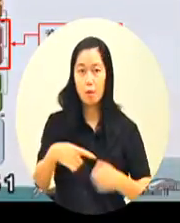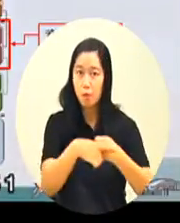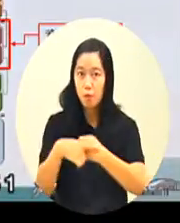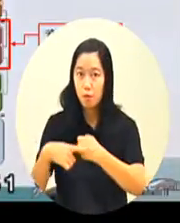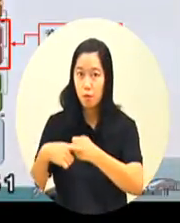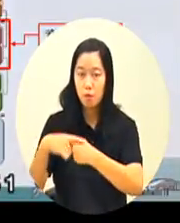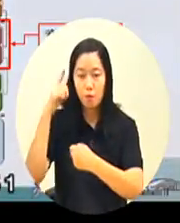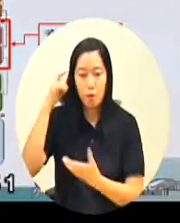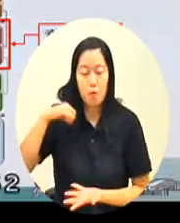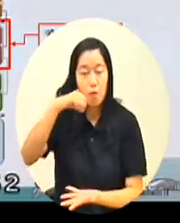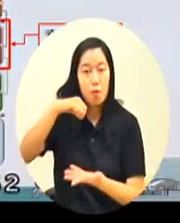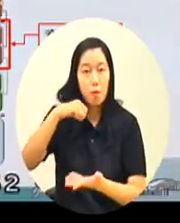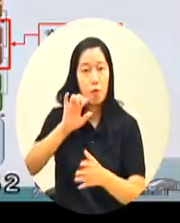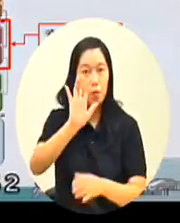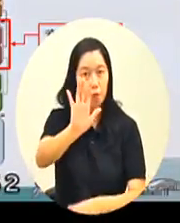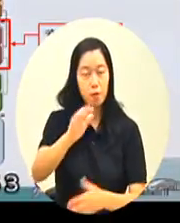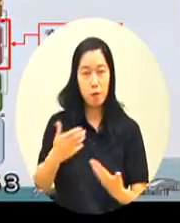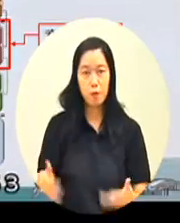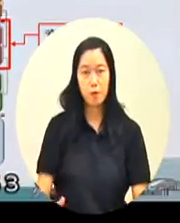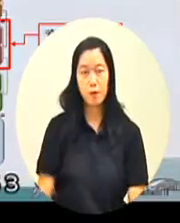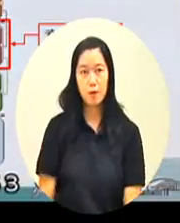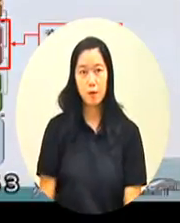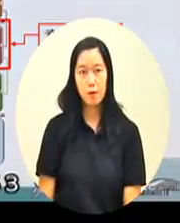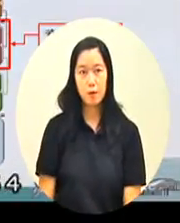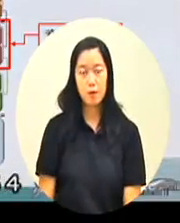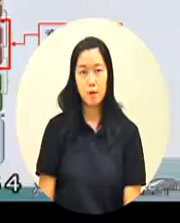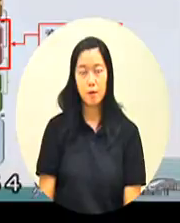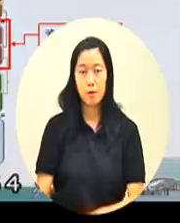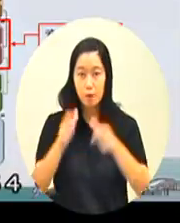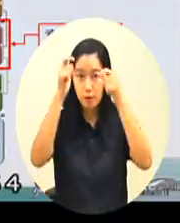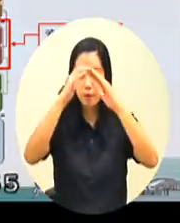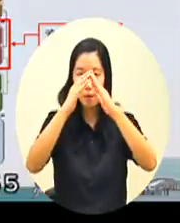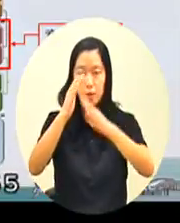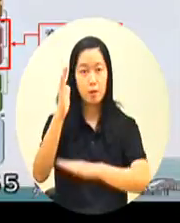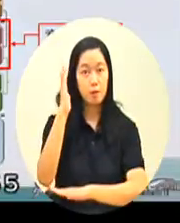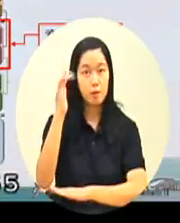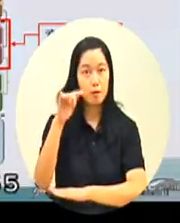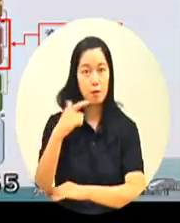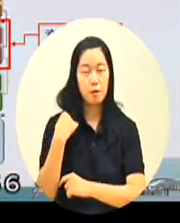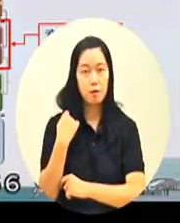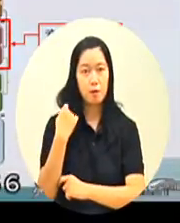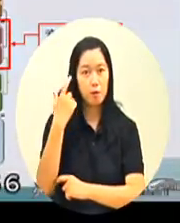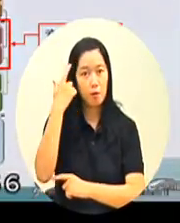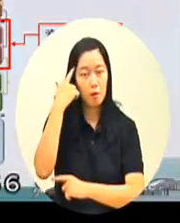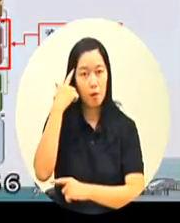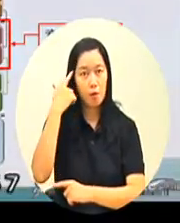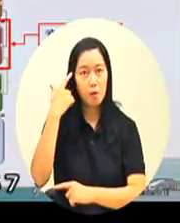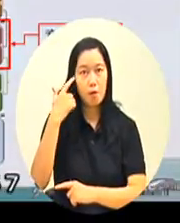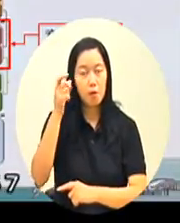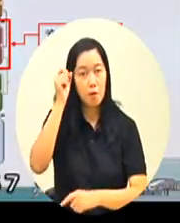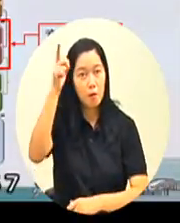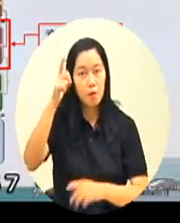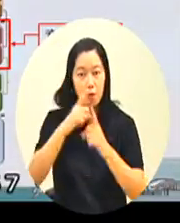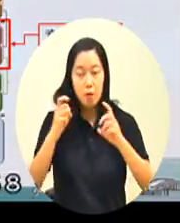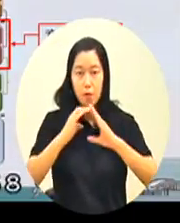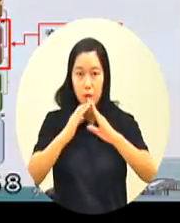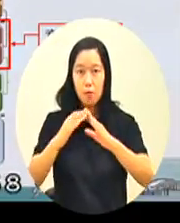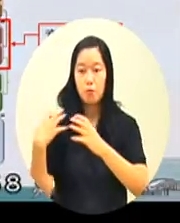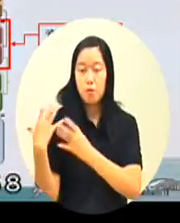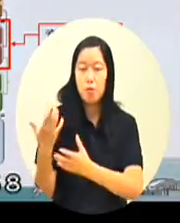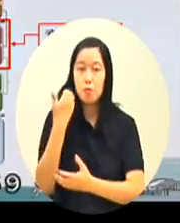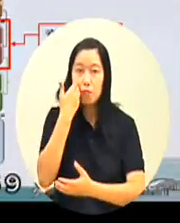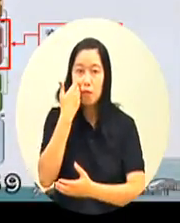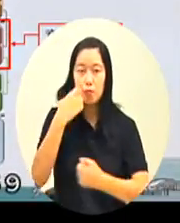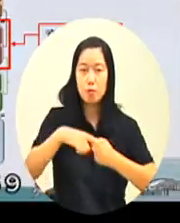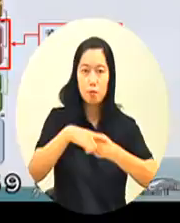提了不少的计划。那在本府事实上比较重要智慧城市的统筹机关目前是研考会，那经